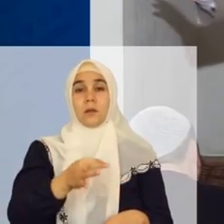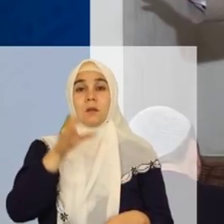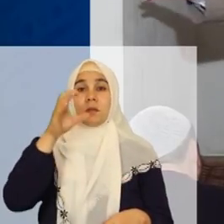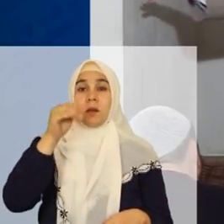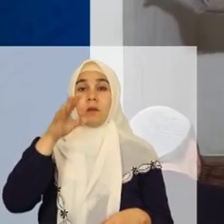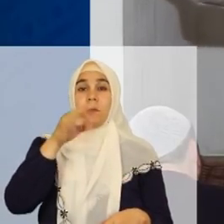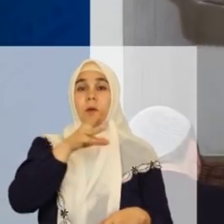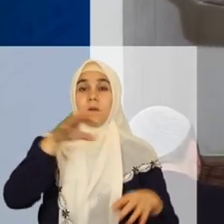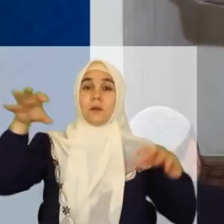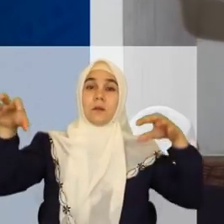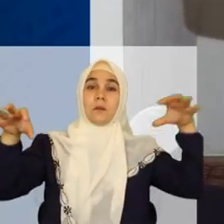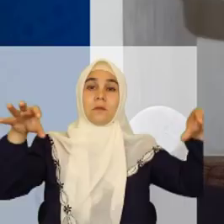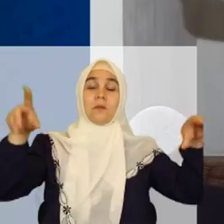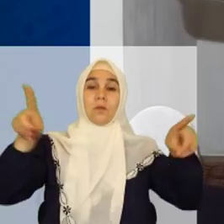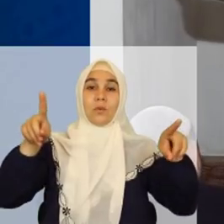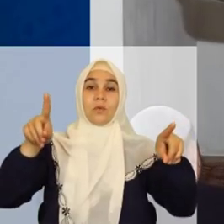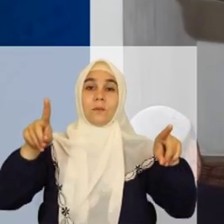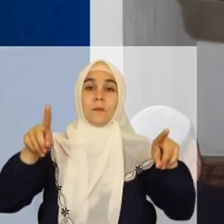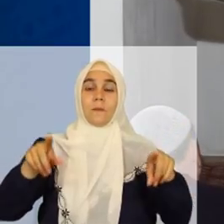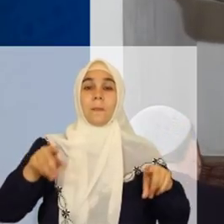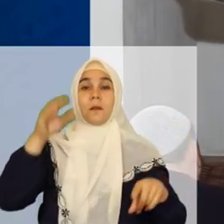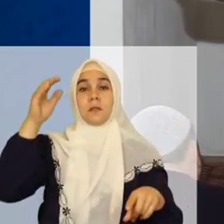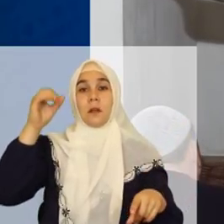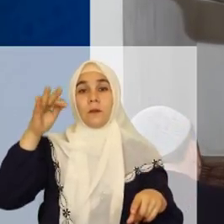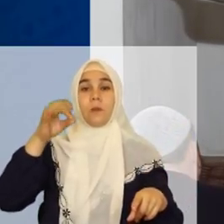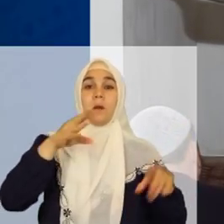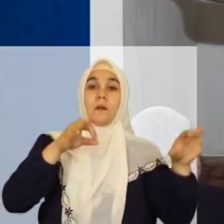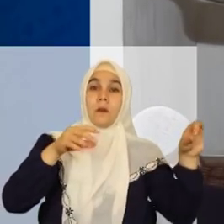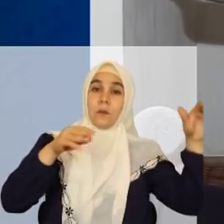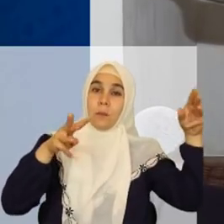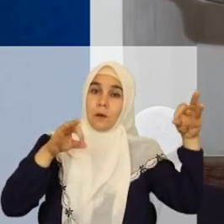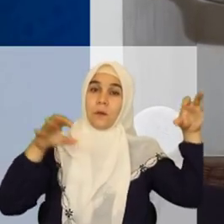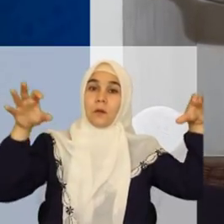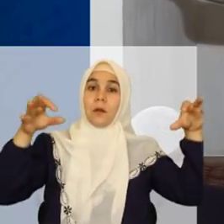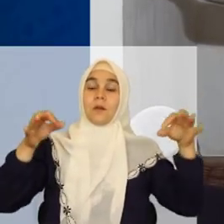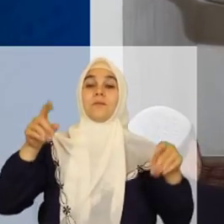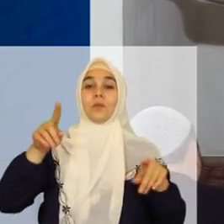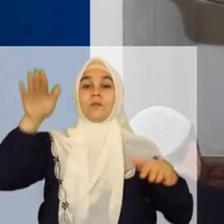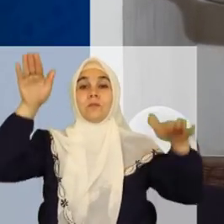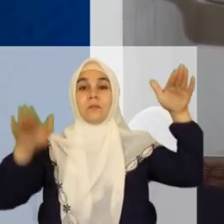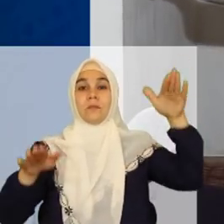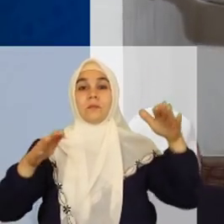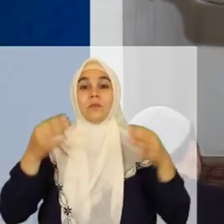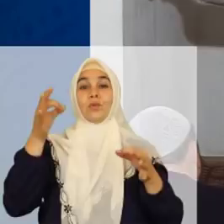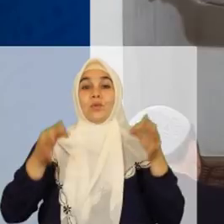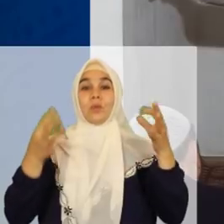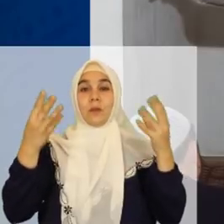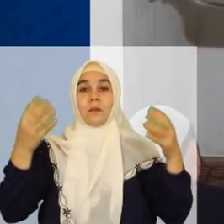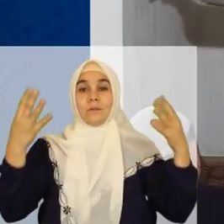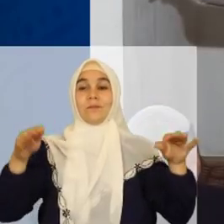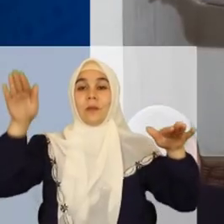Safo Marvo ikkita tepalik. Shundoq. Safo Marvoni deydi, qiyomat tarozisini ikki pallasi deb o'ylasin